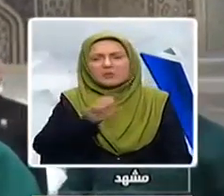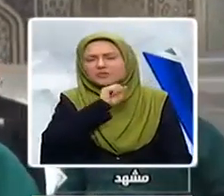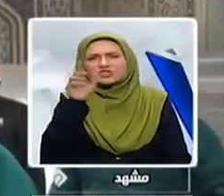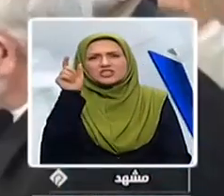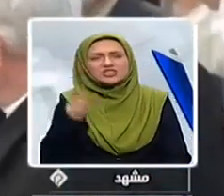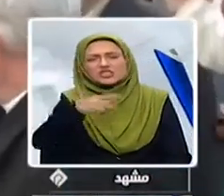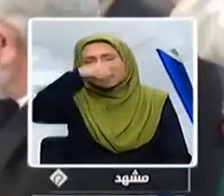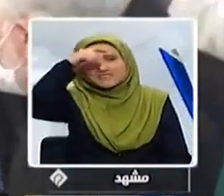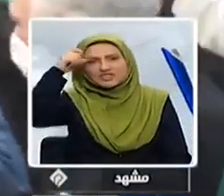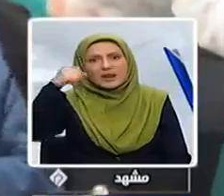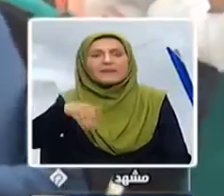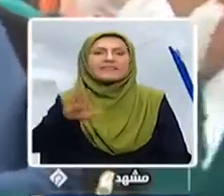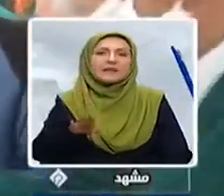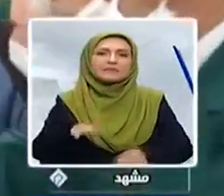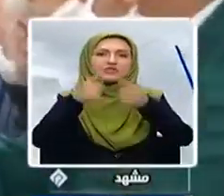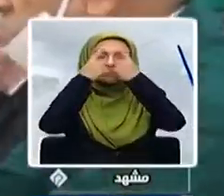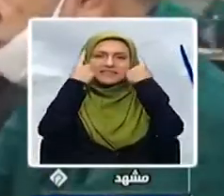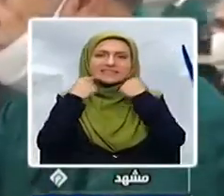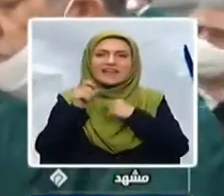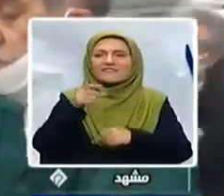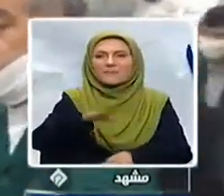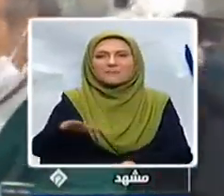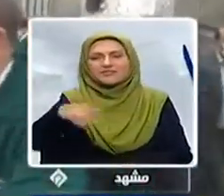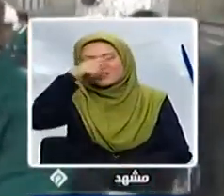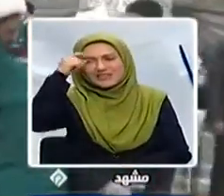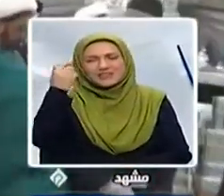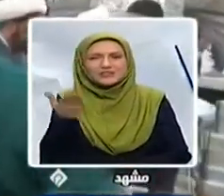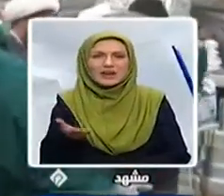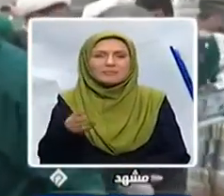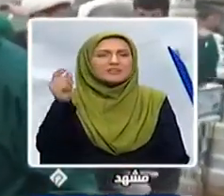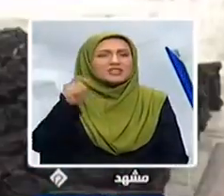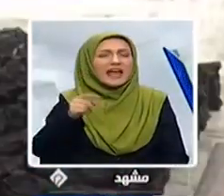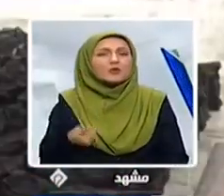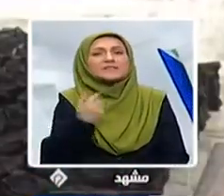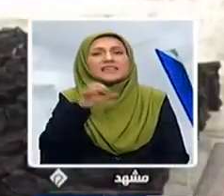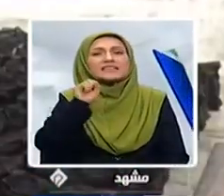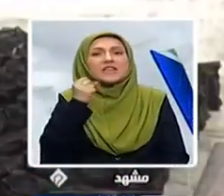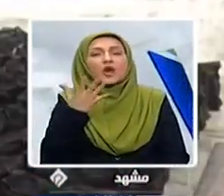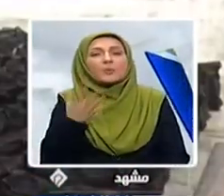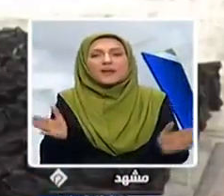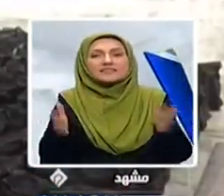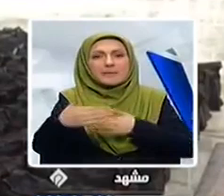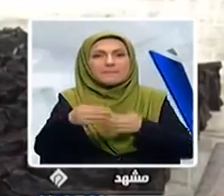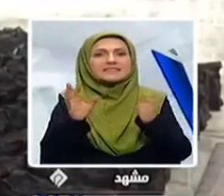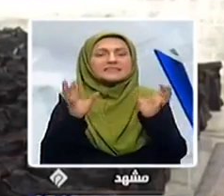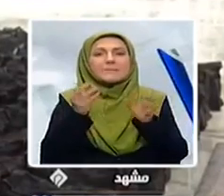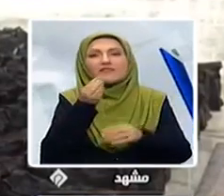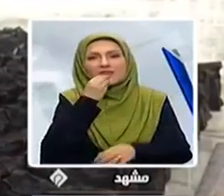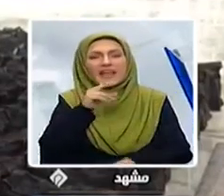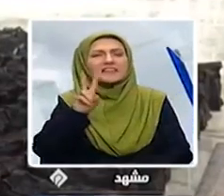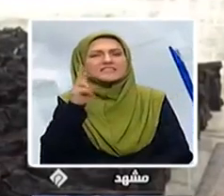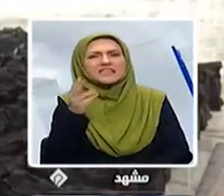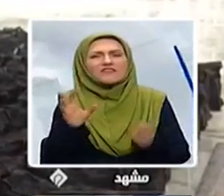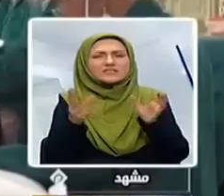بچه‌اش نشه. تا پایان ماه مبارک رمضان روزانه بیش از 1500 سبد معیشتی با 12 قلم کالا توسط